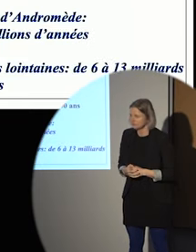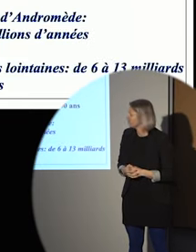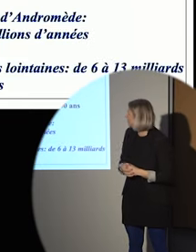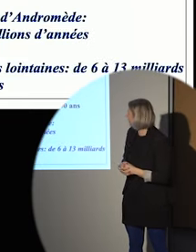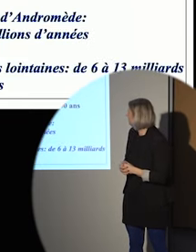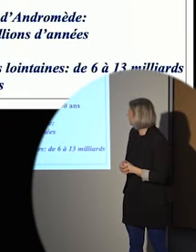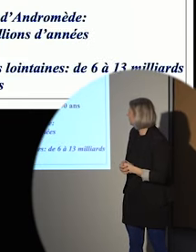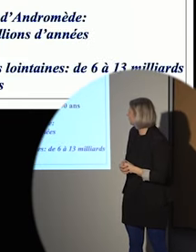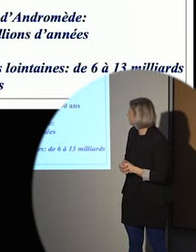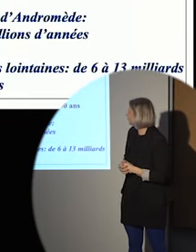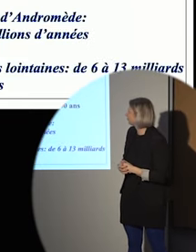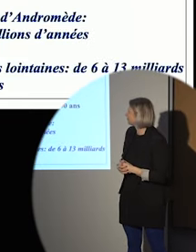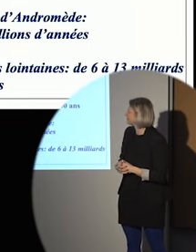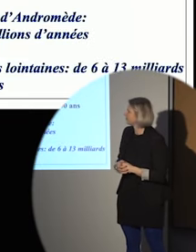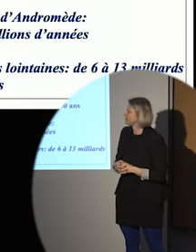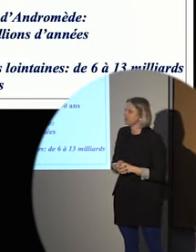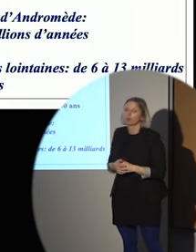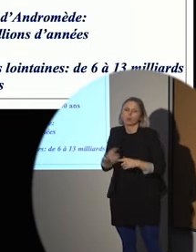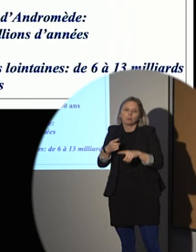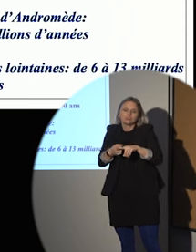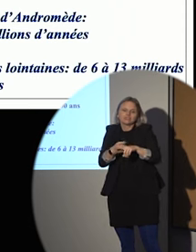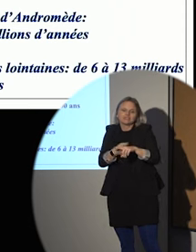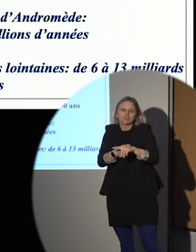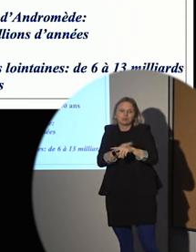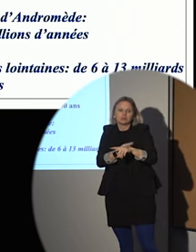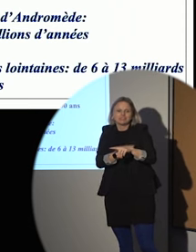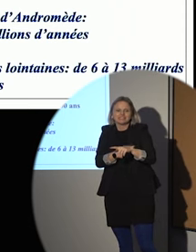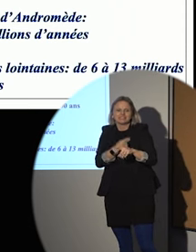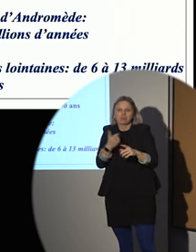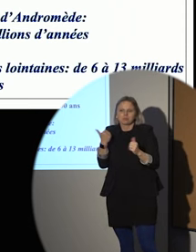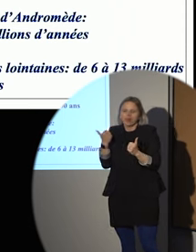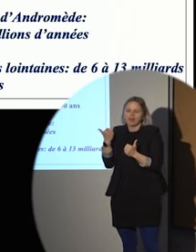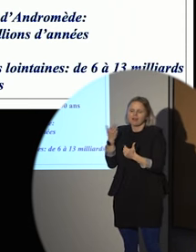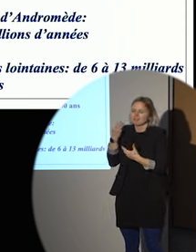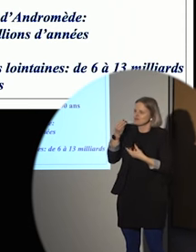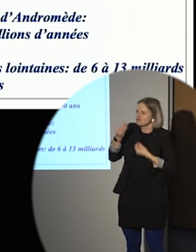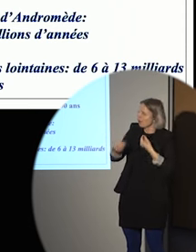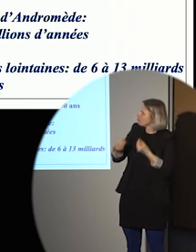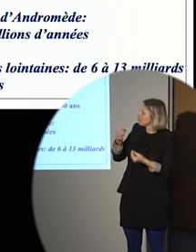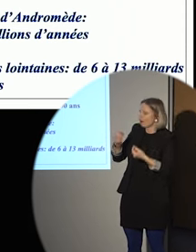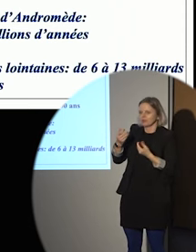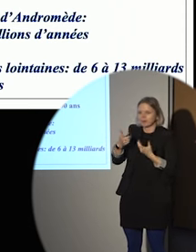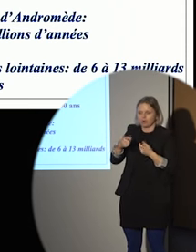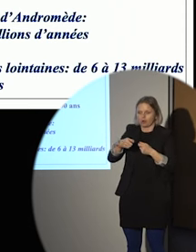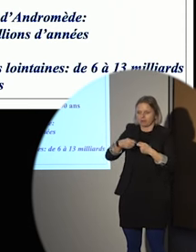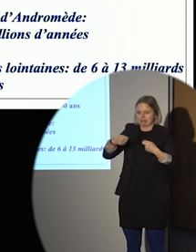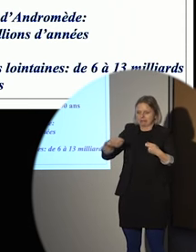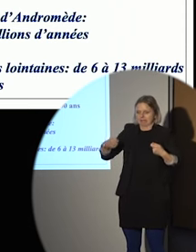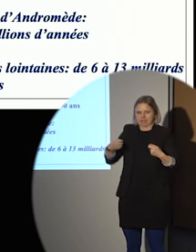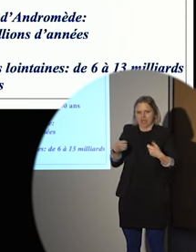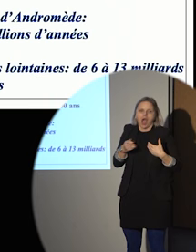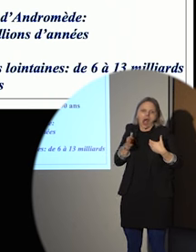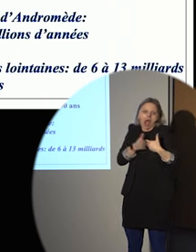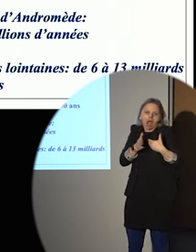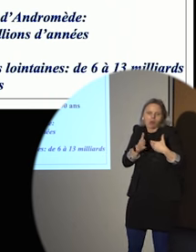Alors on va être un peu obligé, au fur et à mesure qu'on va voyager, de changer un peu d'échelle de distance. On est habitué, nous,